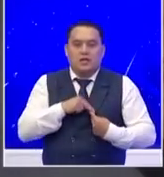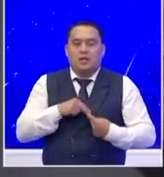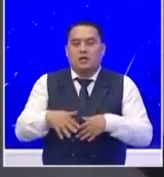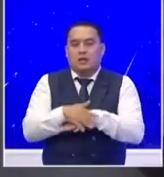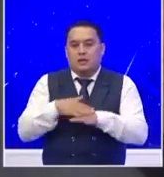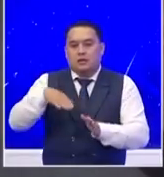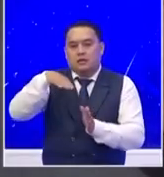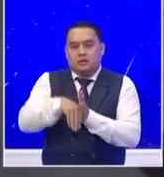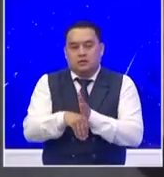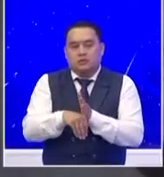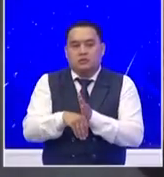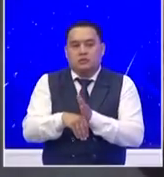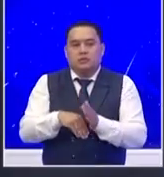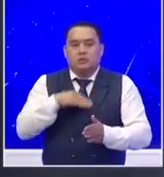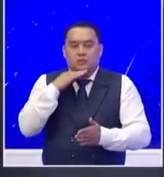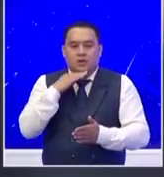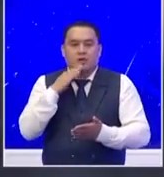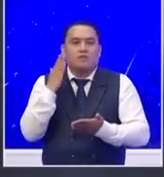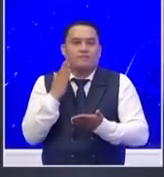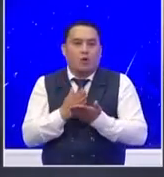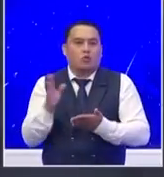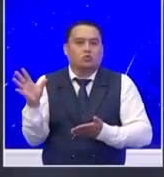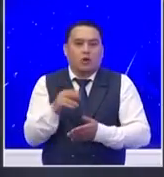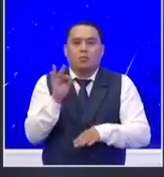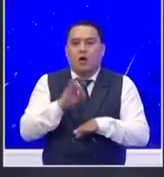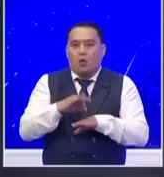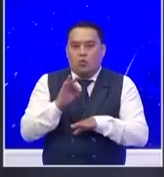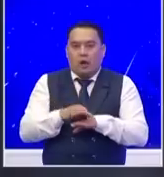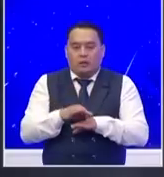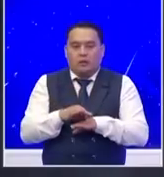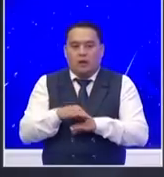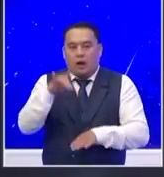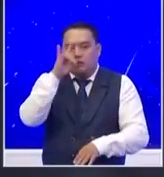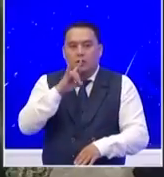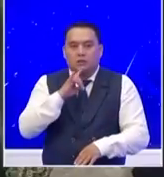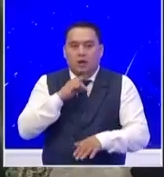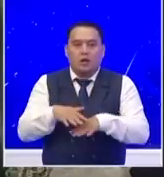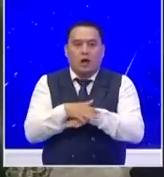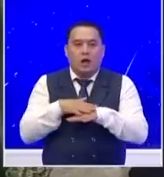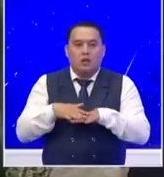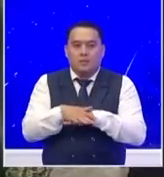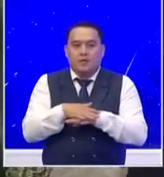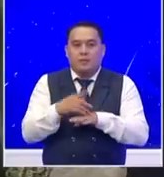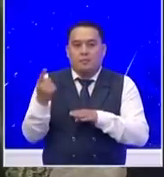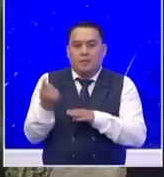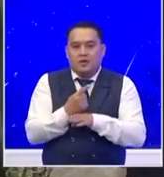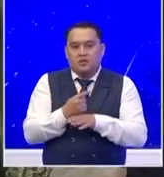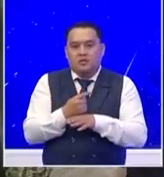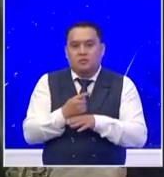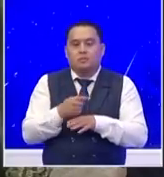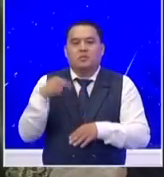елімізге сіңдірген жеткілікті біргісі дей. Жалпы осы ауырып атқан Қазақстанның халқын, алғашқы